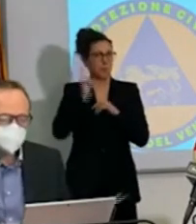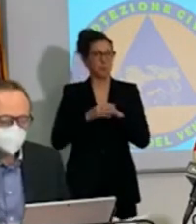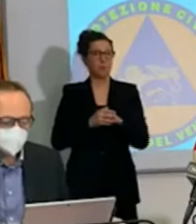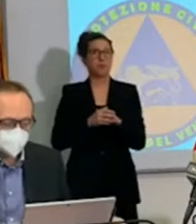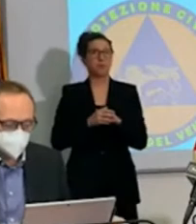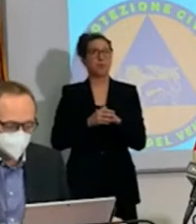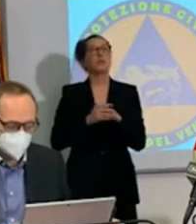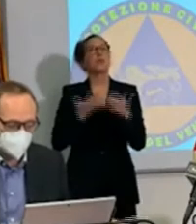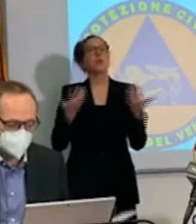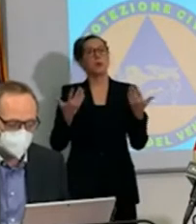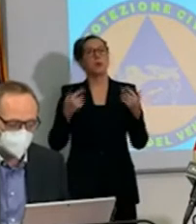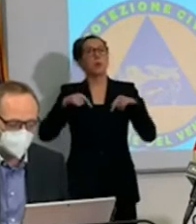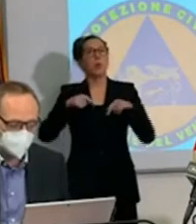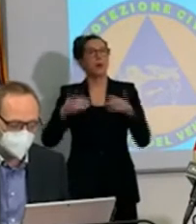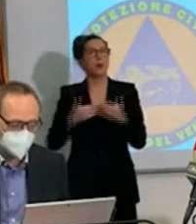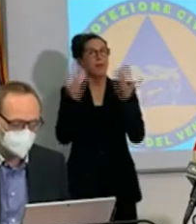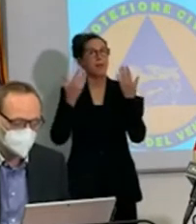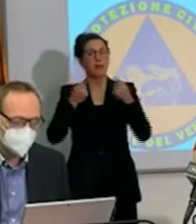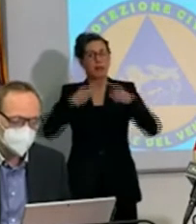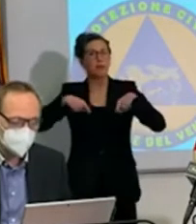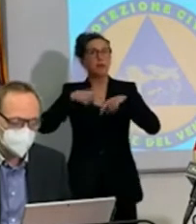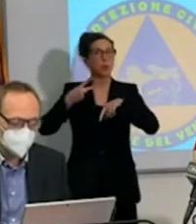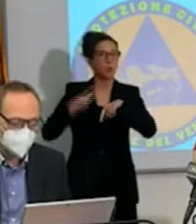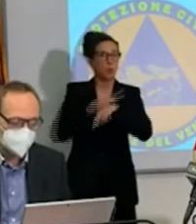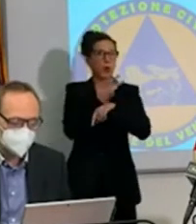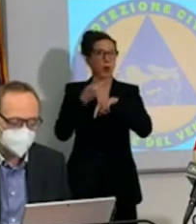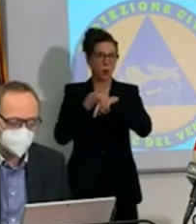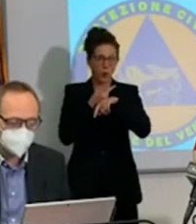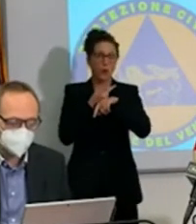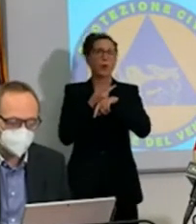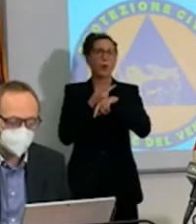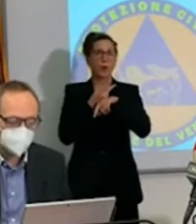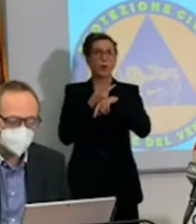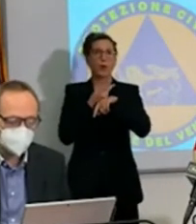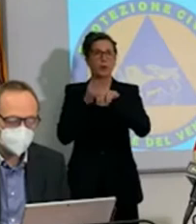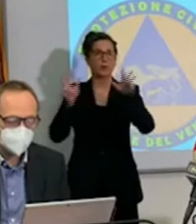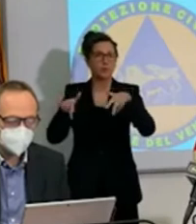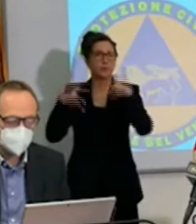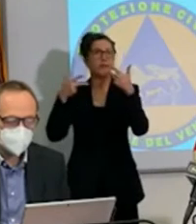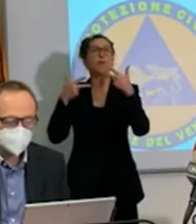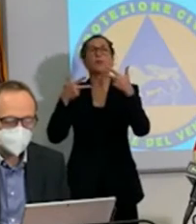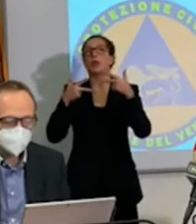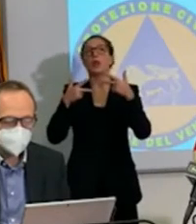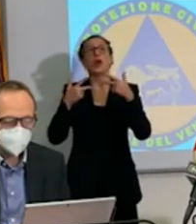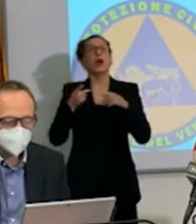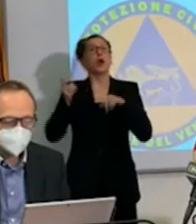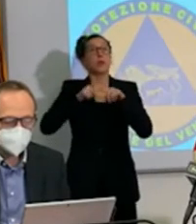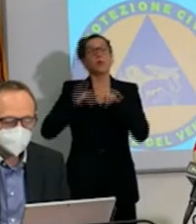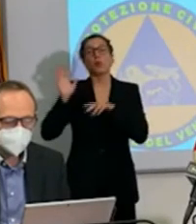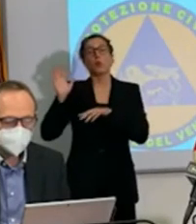anche stamattina un paio di ore di video conferenze in più ogni mattina vi ricordo che il comitato di crisi coronavirus incontra